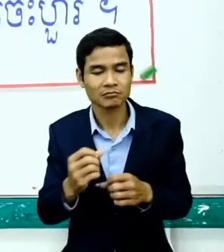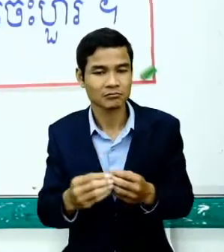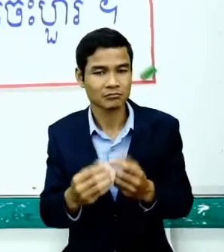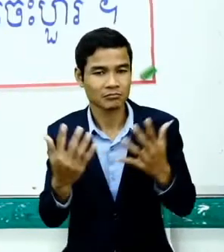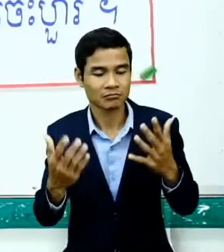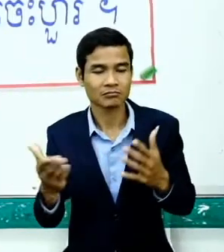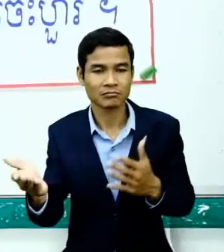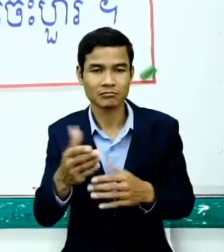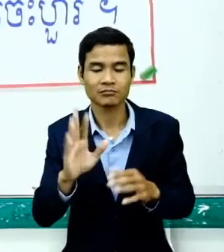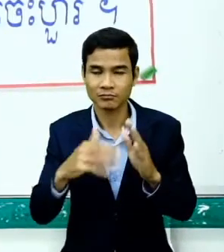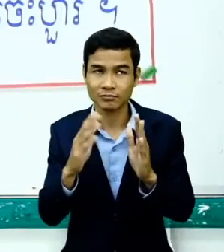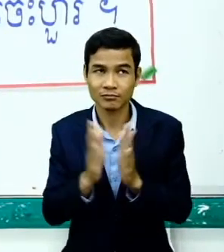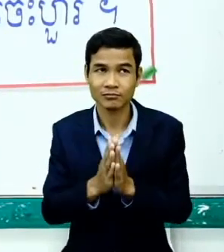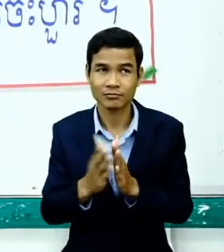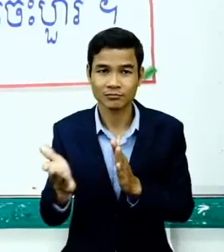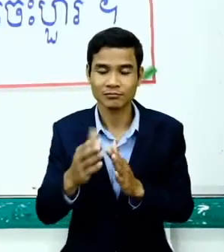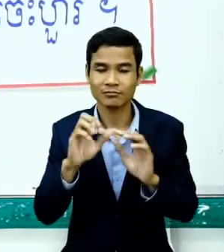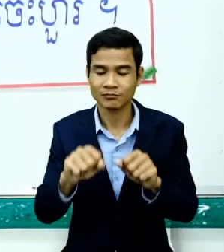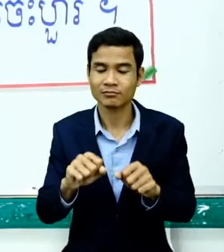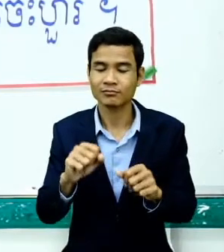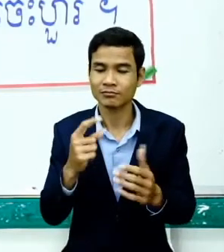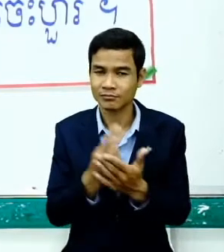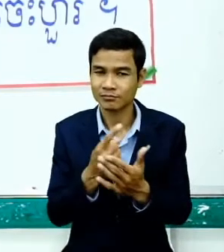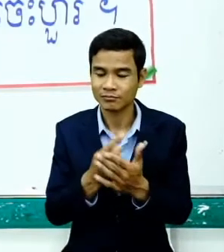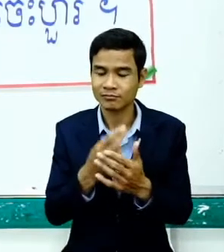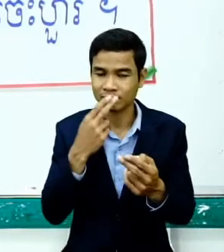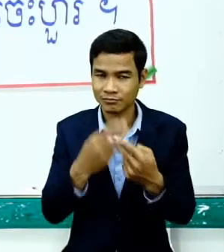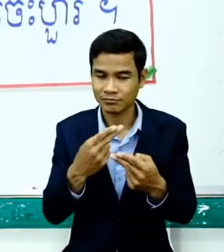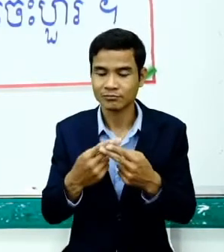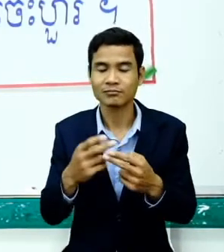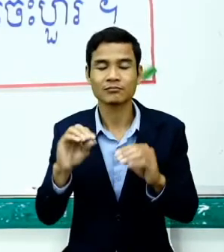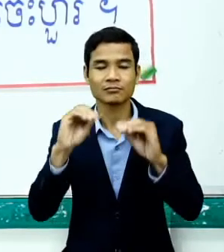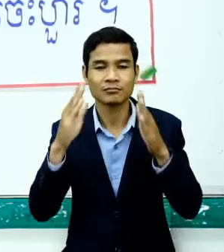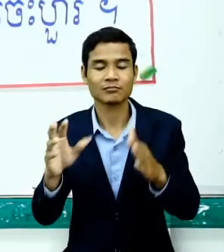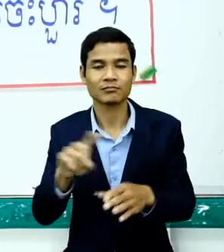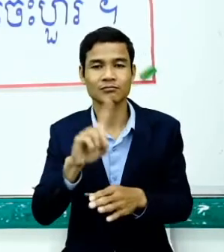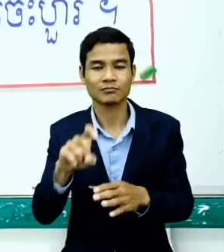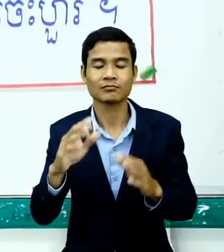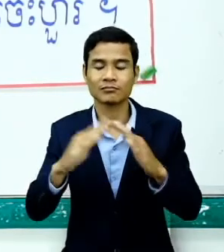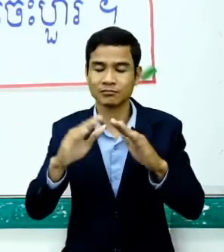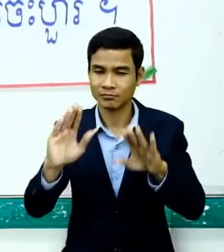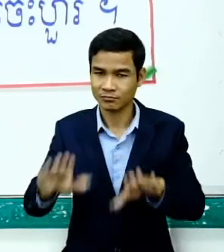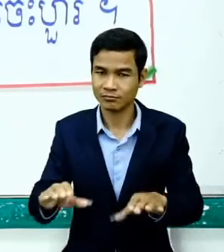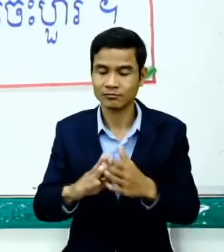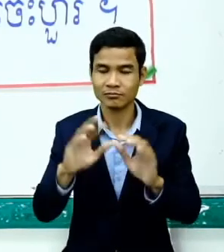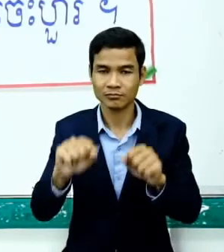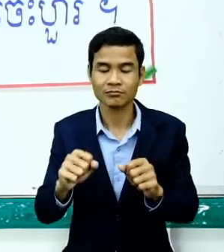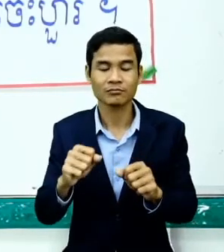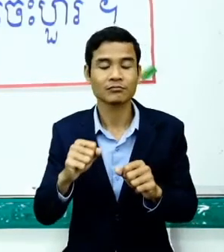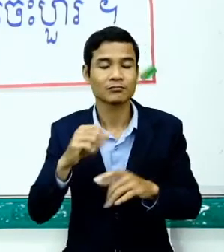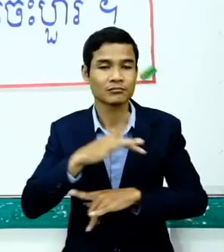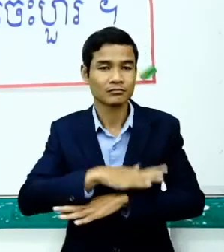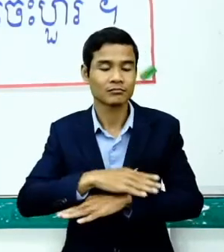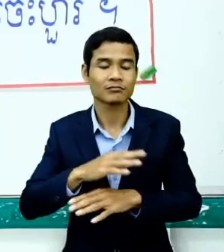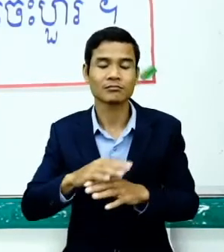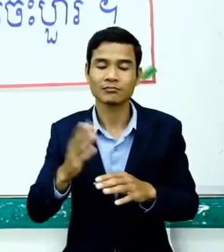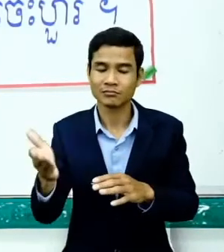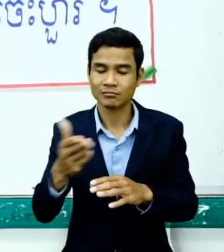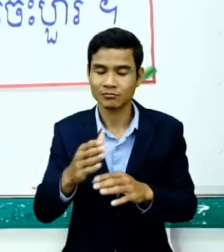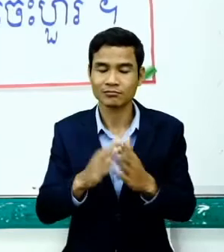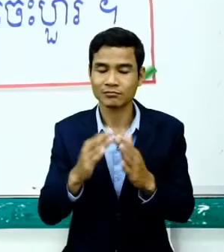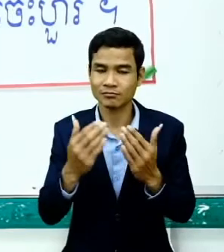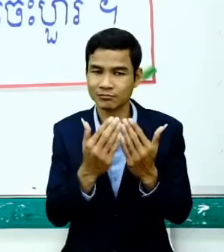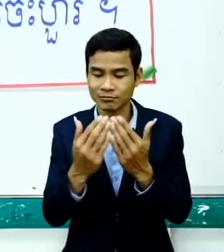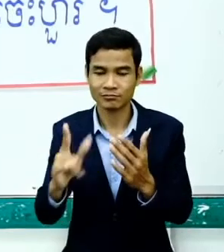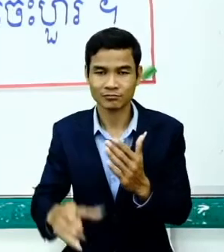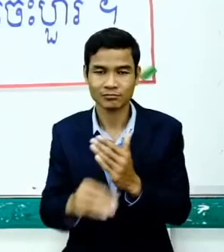ចាអកូនកូនកូនដែលបានចូលរួមឆ្លើយនឹងសំណួររបស់អ្នកគ្រូពេលដែលកូននៅផ្ទះកូនកូនត្រូវវឹកហាត់អានបន្ថែមទៀតនៅផ្ទះជាមួយនឹងប៉ាម៉ា